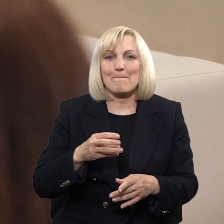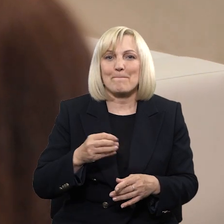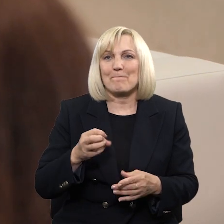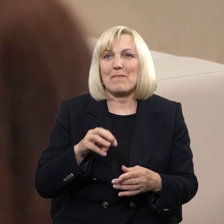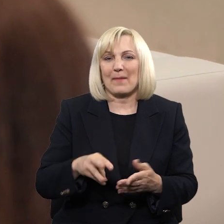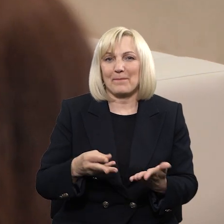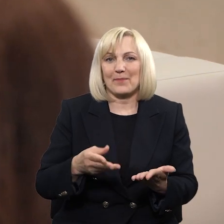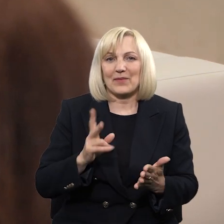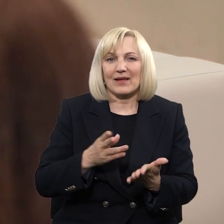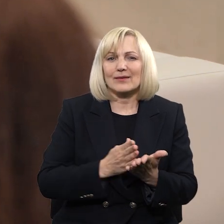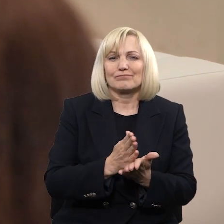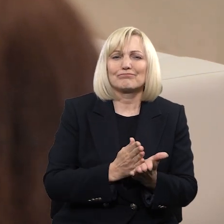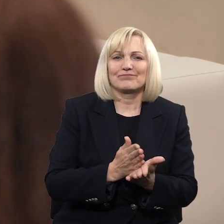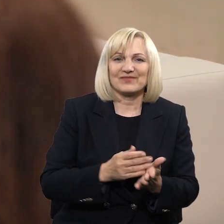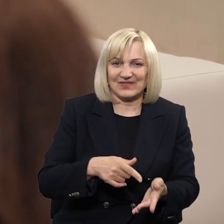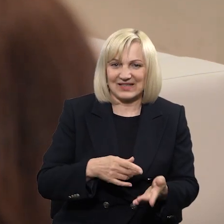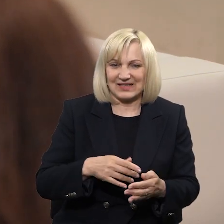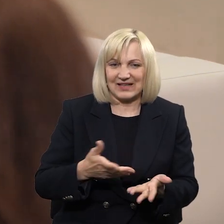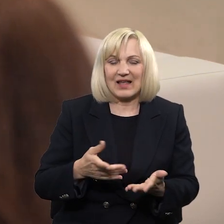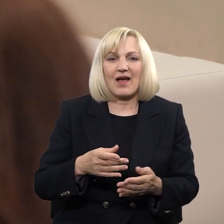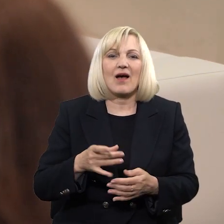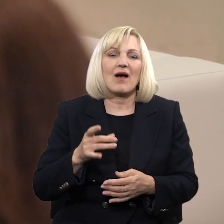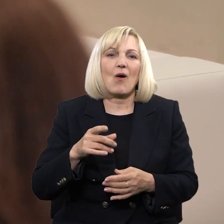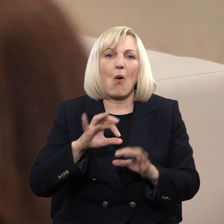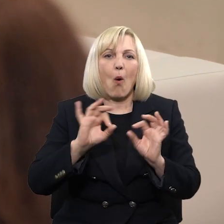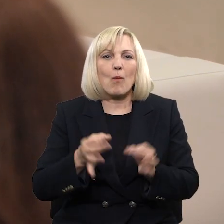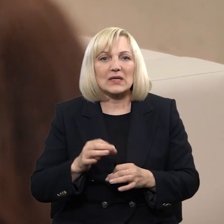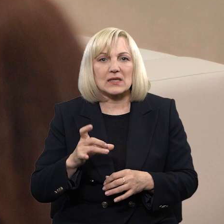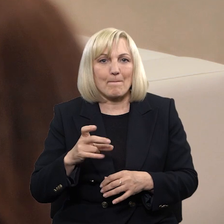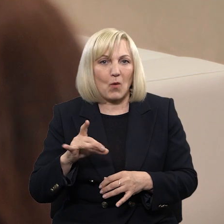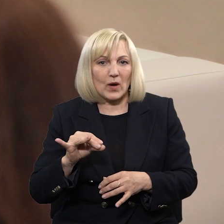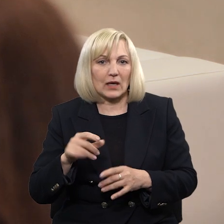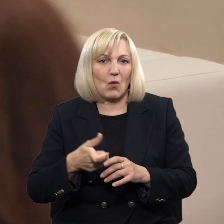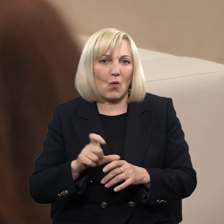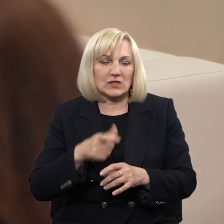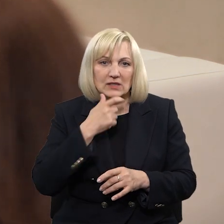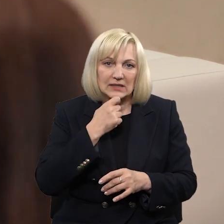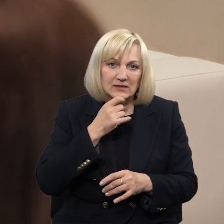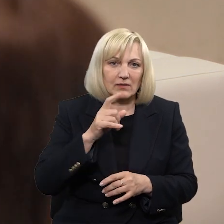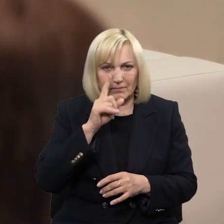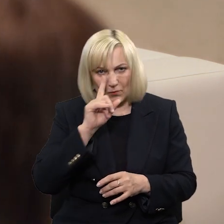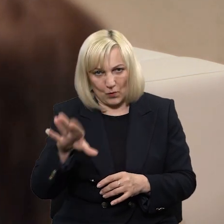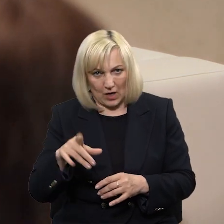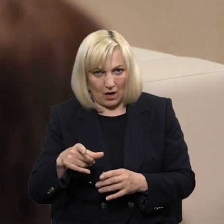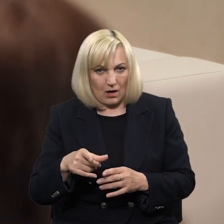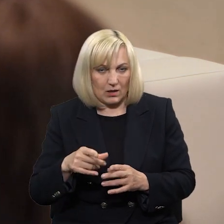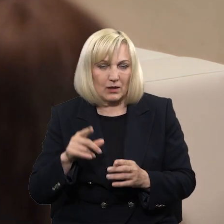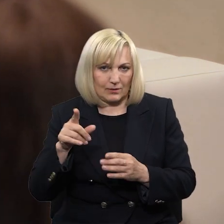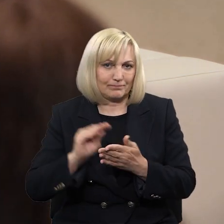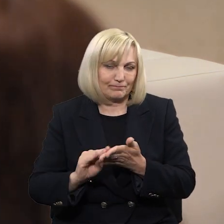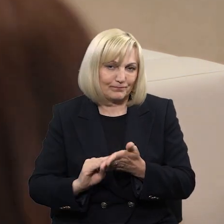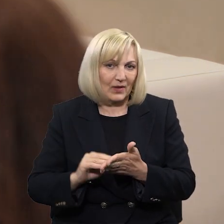как многие другие наши экспонаты рубрика образ эпохи очень красивая очень популярная рубрика